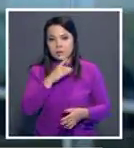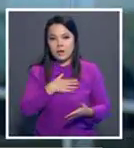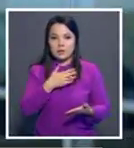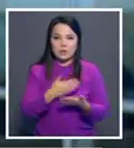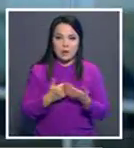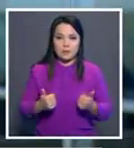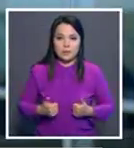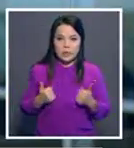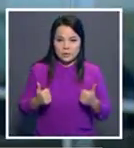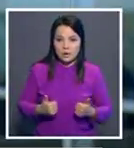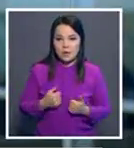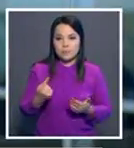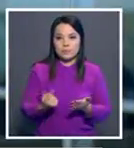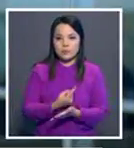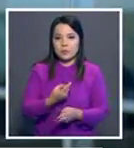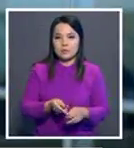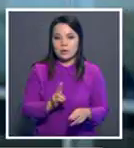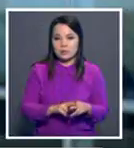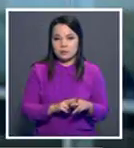ұмтылды. Оның алғашқы